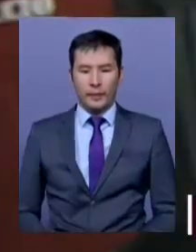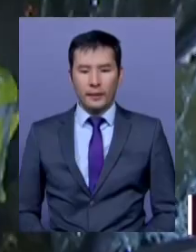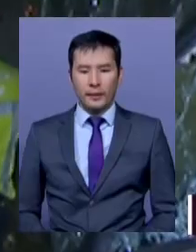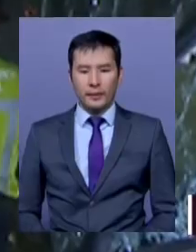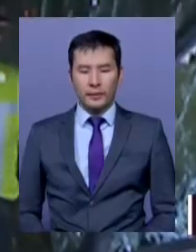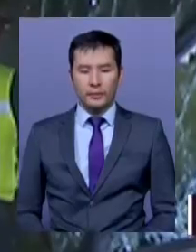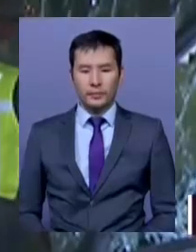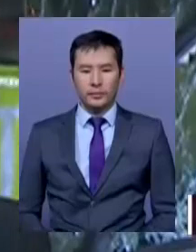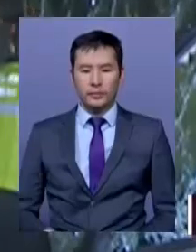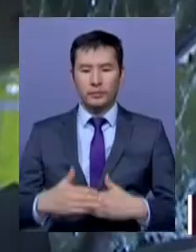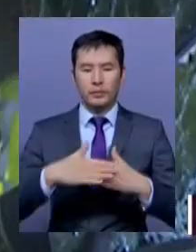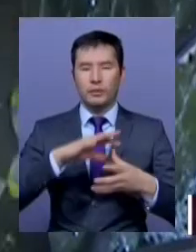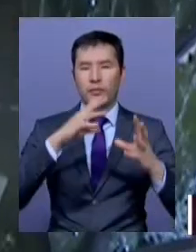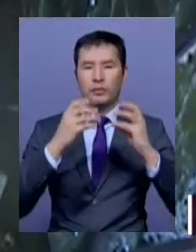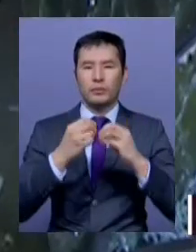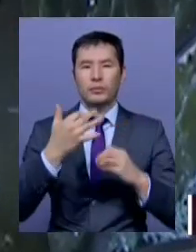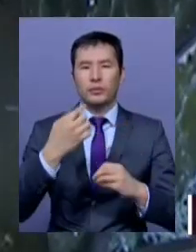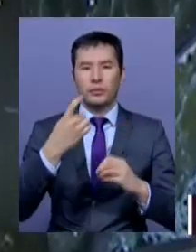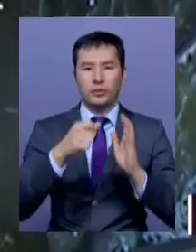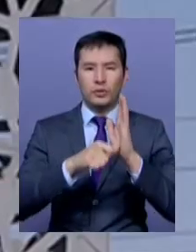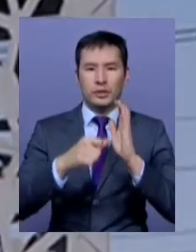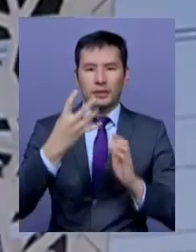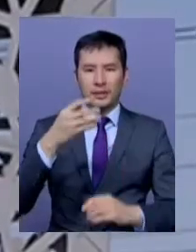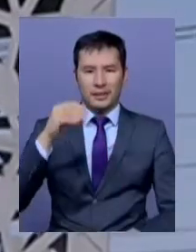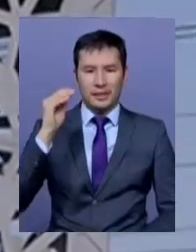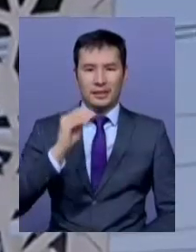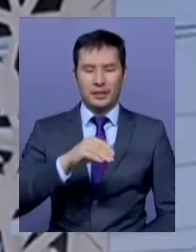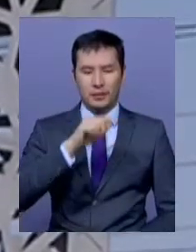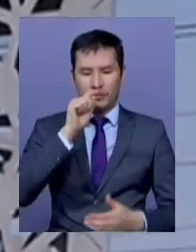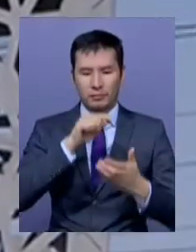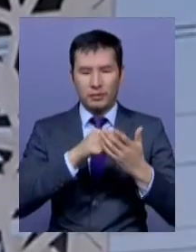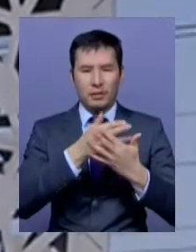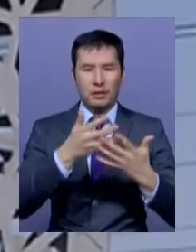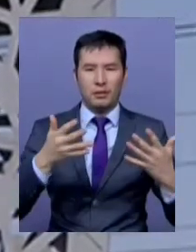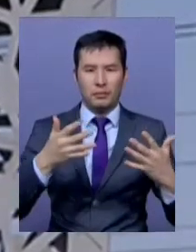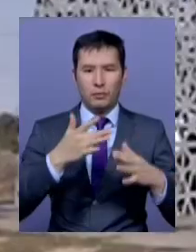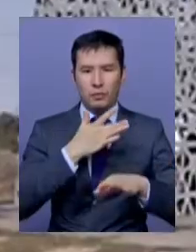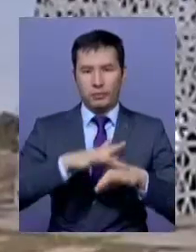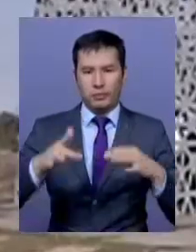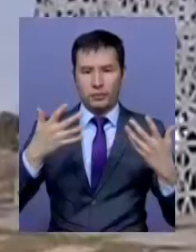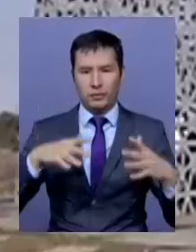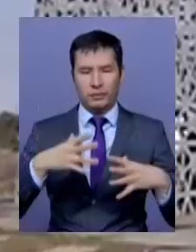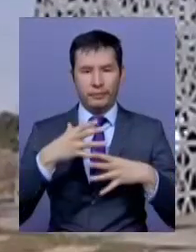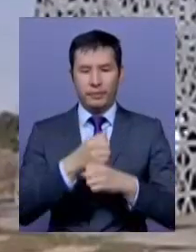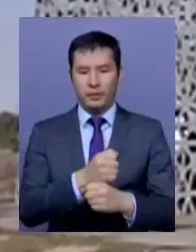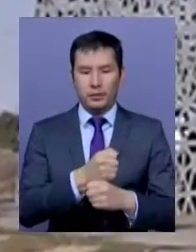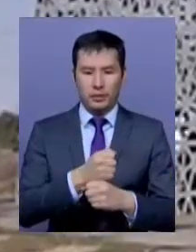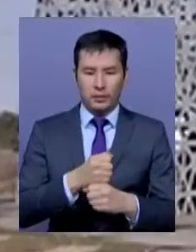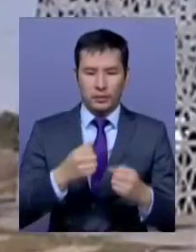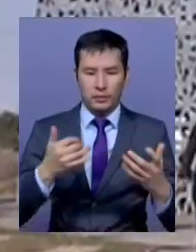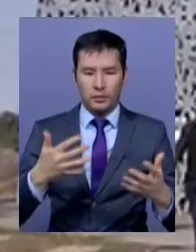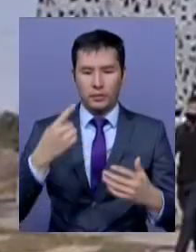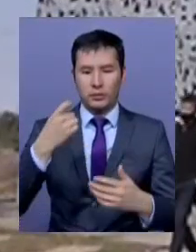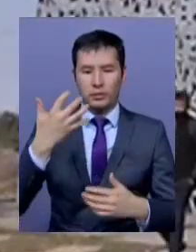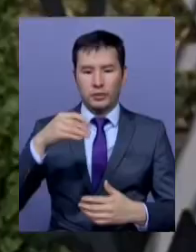Өйткені бұл жерде бұдан басқа да апаттар орын алып келген. Бүгінде қауіпті аймақ атанып кеткен жерге жерүсті өткелі салынған. Көпірдің